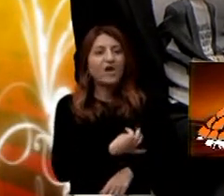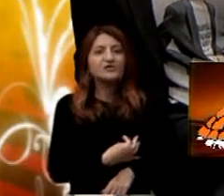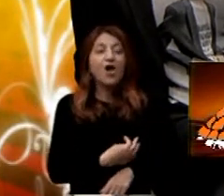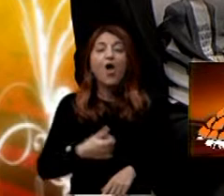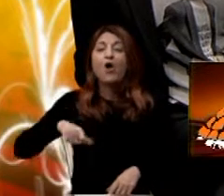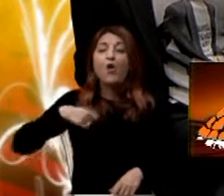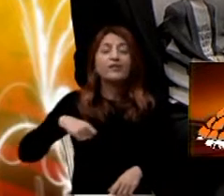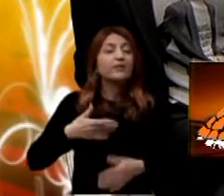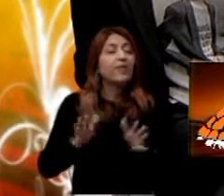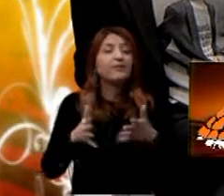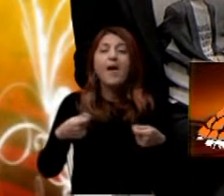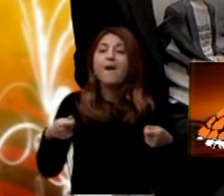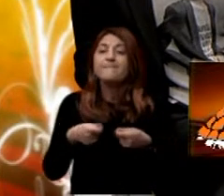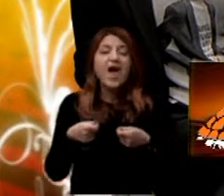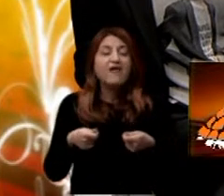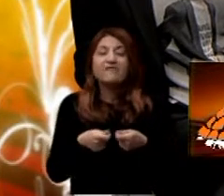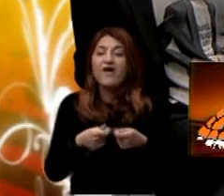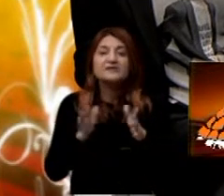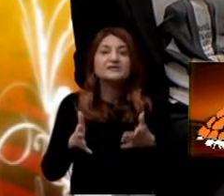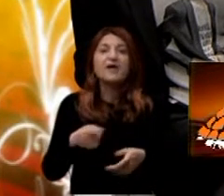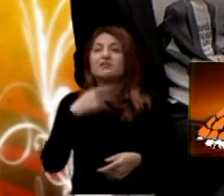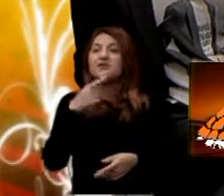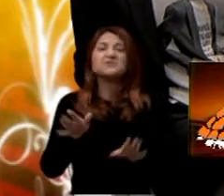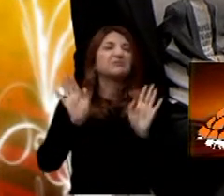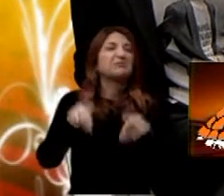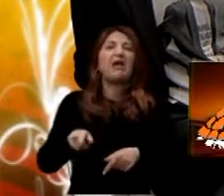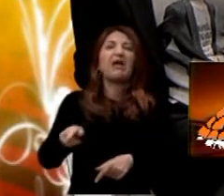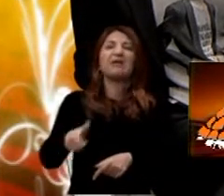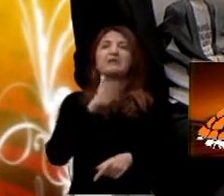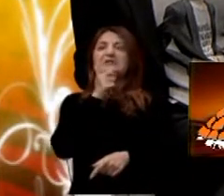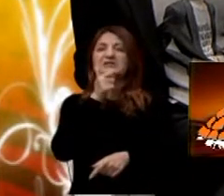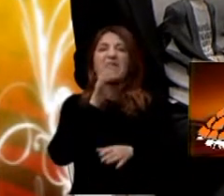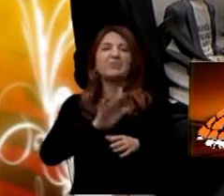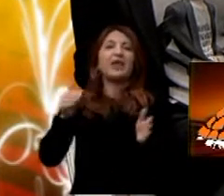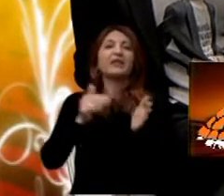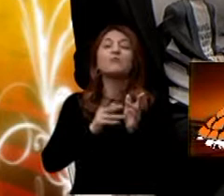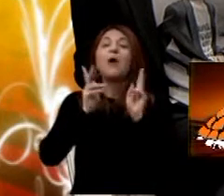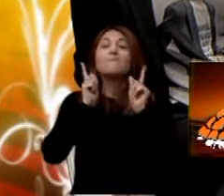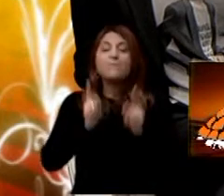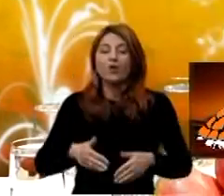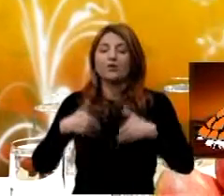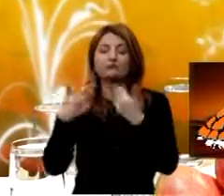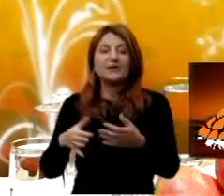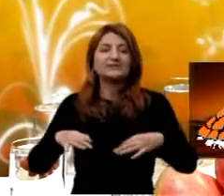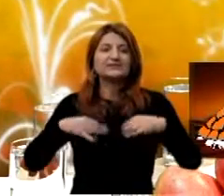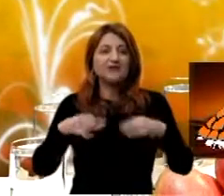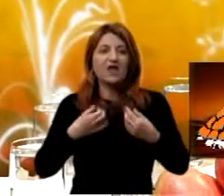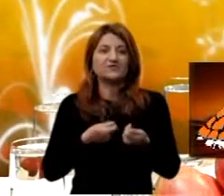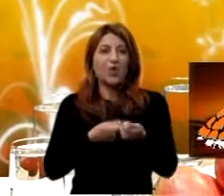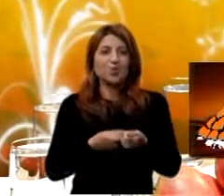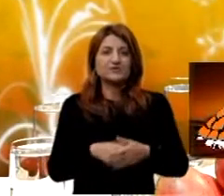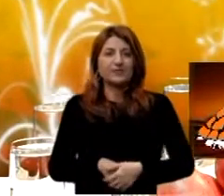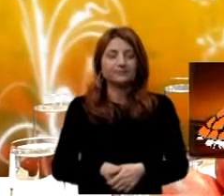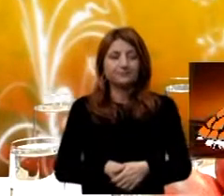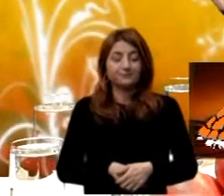dob biti barijera za bilo koju zdravstvenu uslugu. Dragi gledatelji, čuli ste ovu rečenicu koju ja